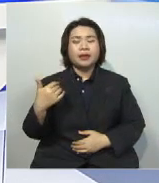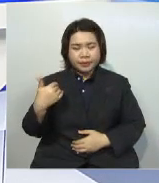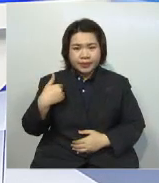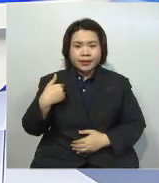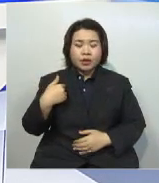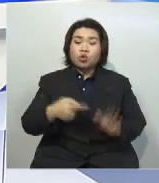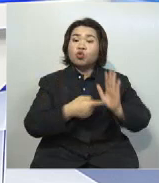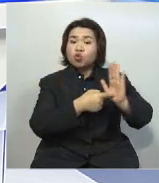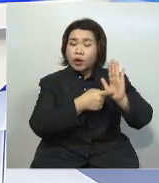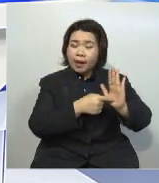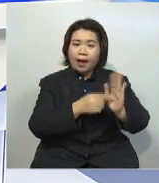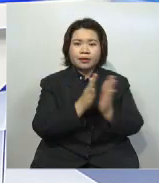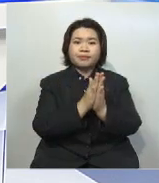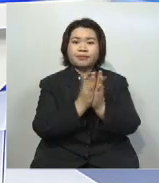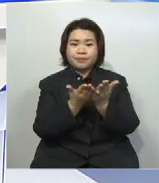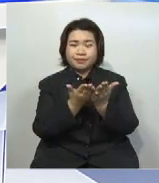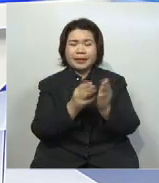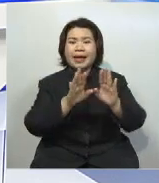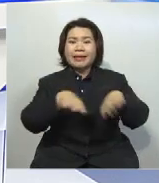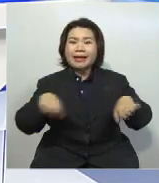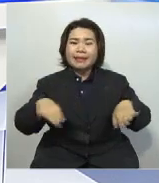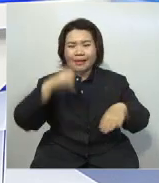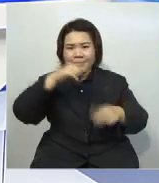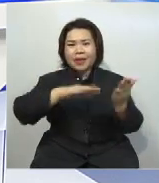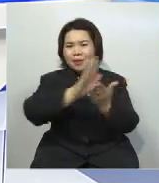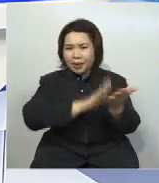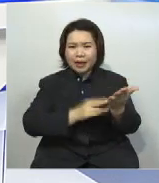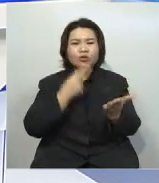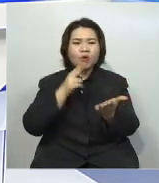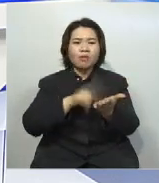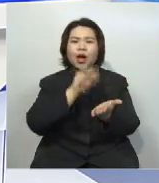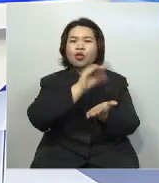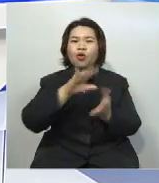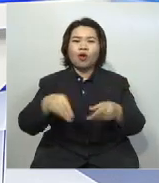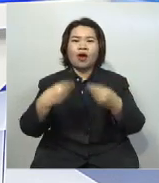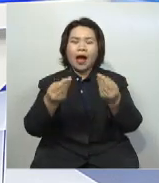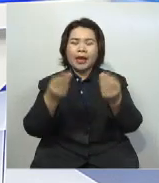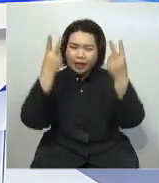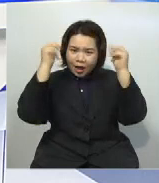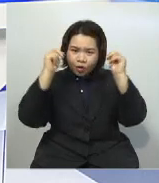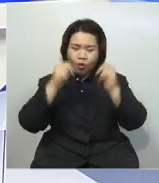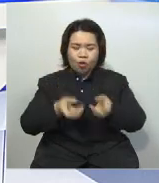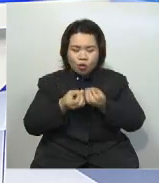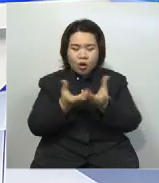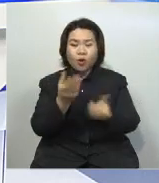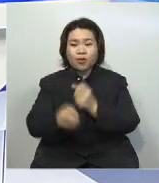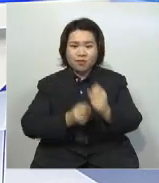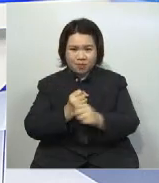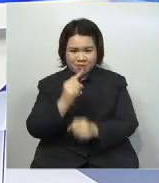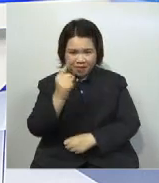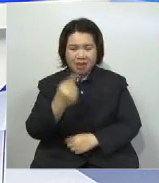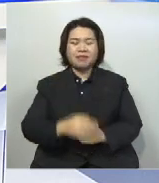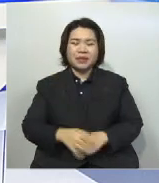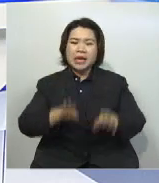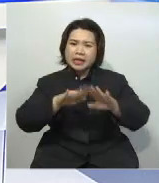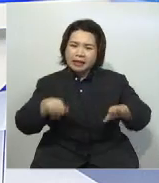การจัดแสดงตัวอย่างสคสที่น้องๆหนูๆทั่วประเทศเนี่ยส่งมาถึงนายกรัฐมนตรีอวยพรปีใหม่นะคะหลายๆคน